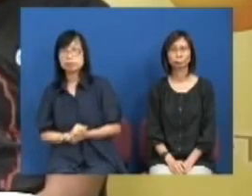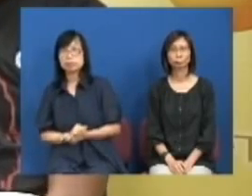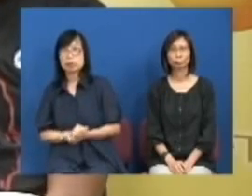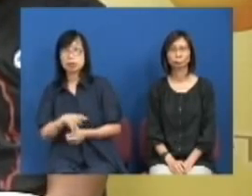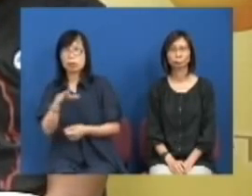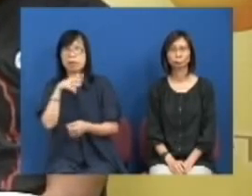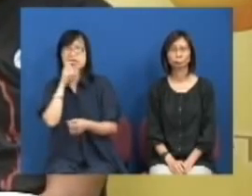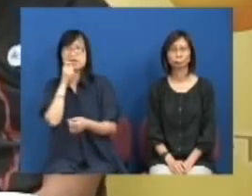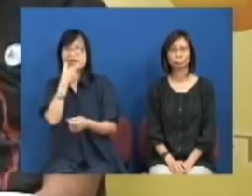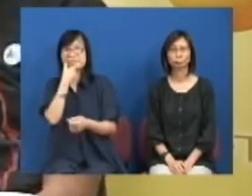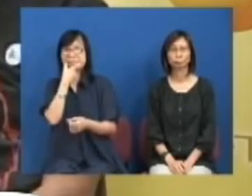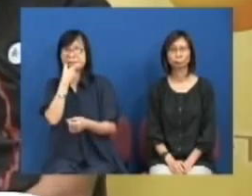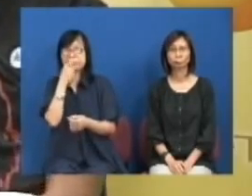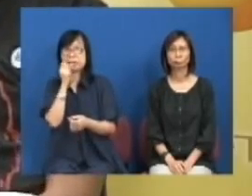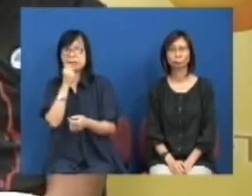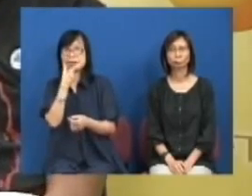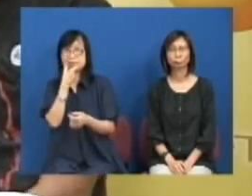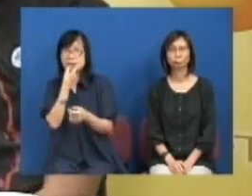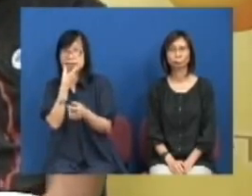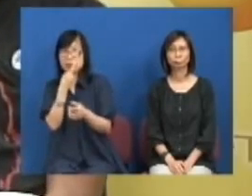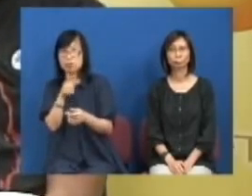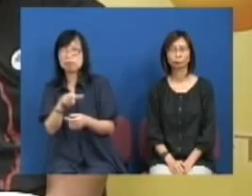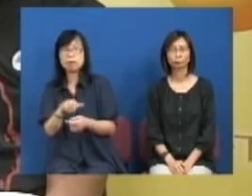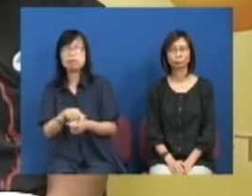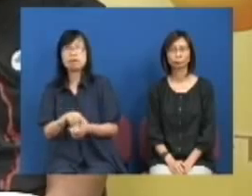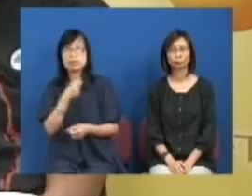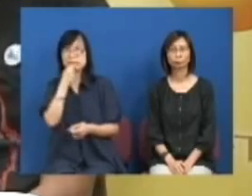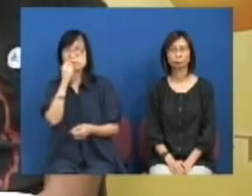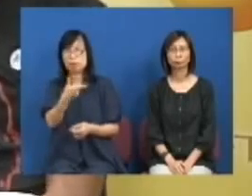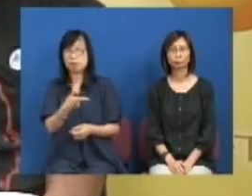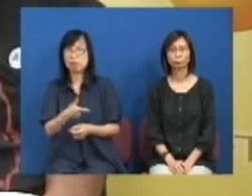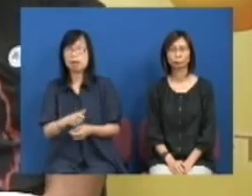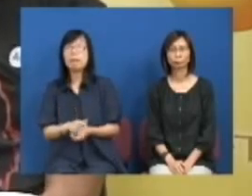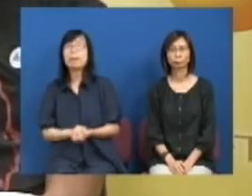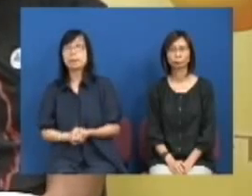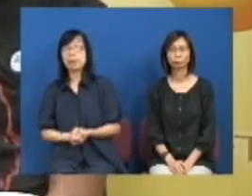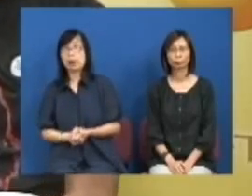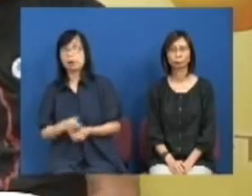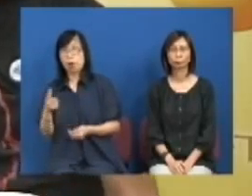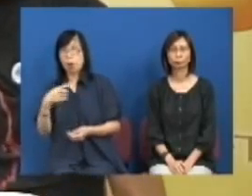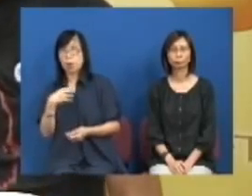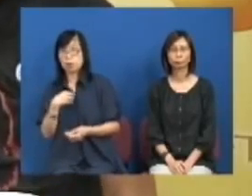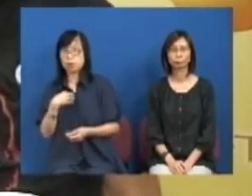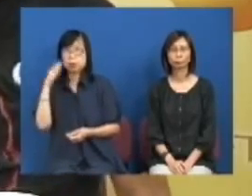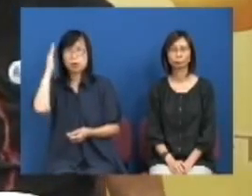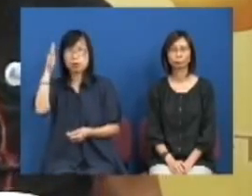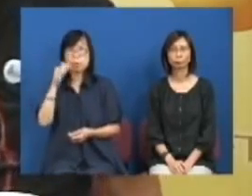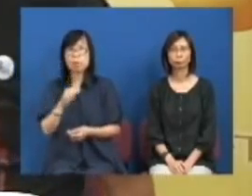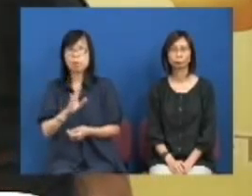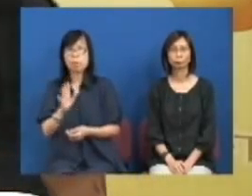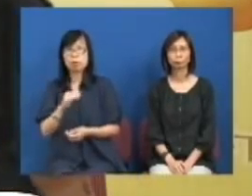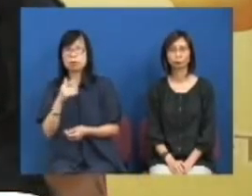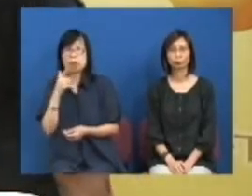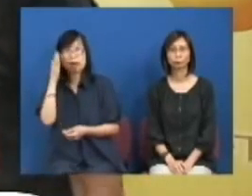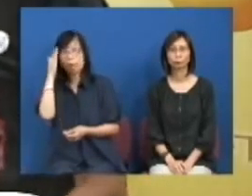嘲笑你咯。原來拉一拉嘅就縮嘅啦，係咪？你話我講，即係我就希望大家唔好有僥倖咯。如果